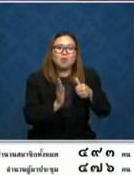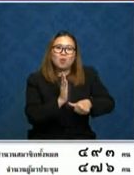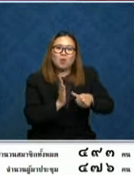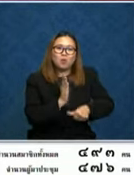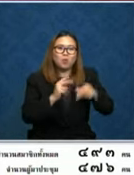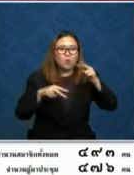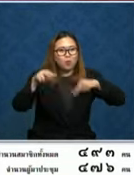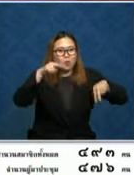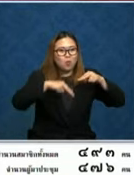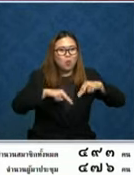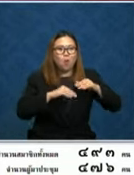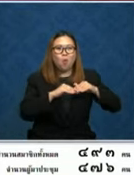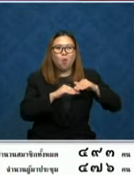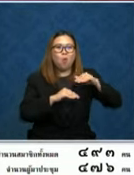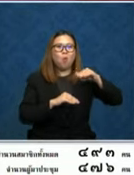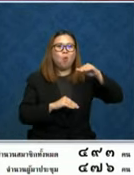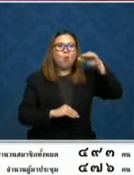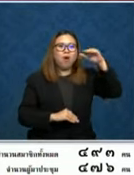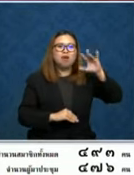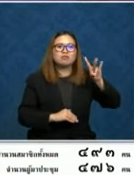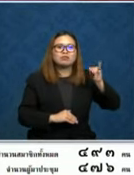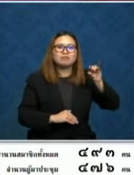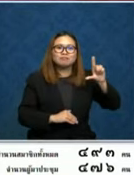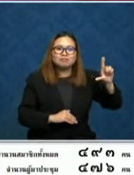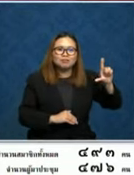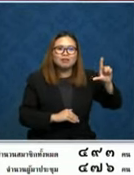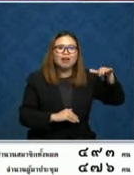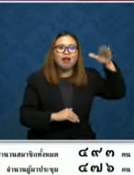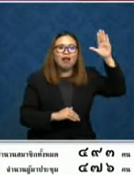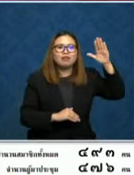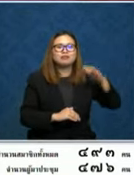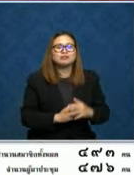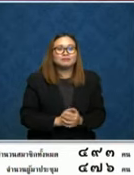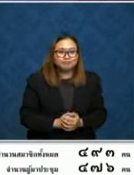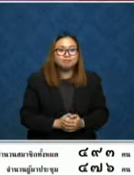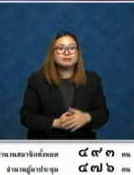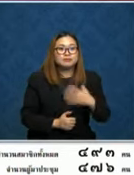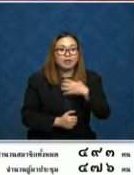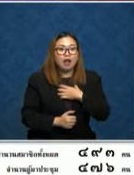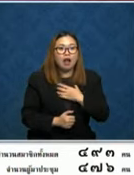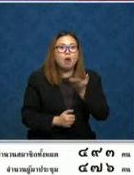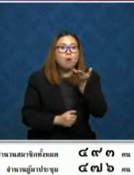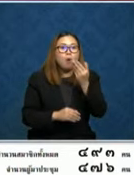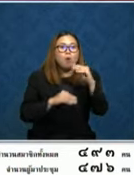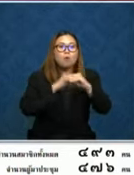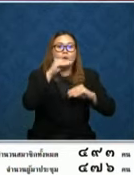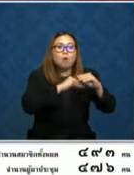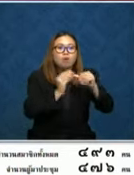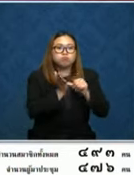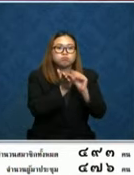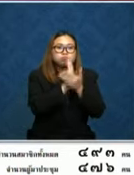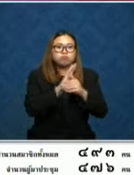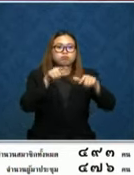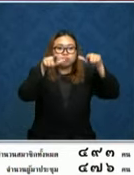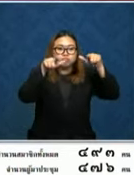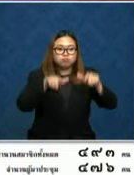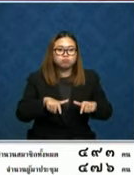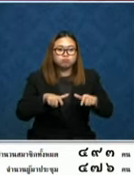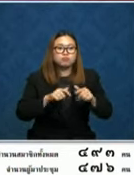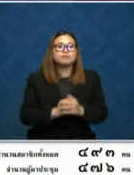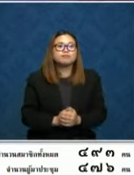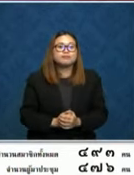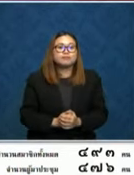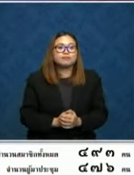นะครับแล้วก็ผมก็เลยอยากจะปรับลดโครงการนี้ลงนะครับขยายอีกทีนึงท่านประธานหน่วย